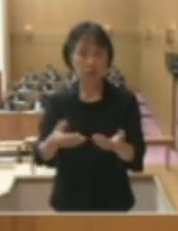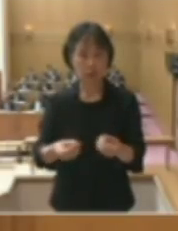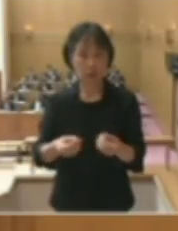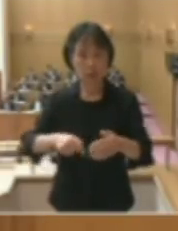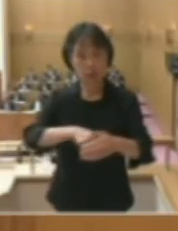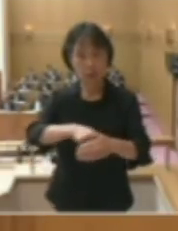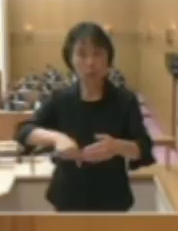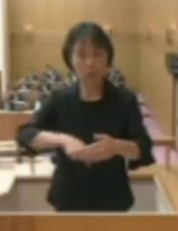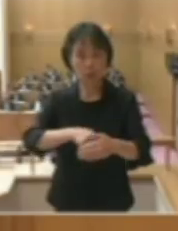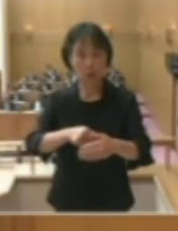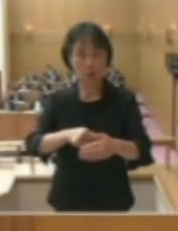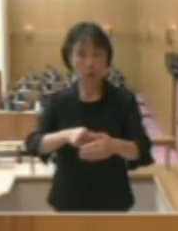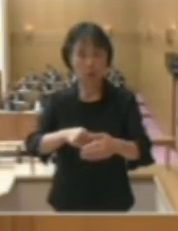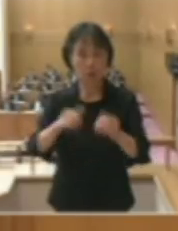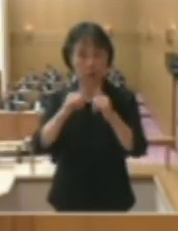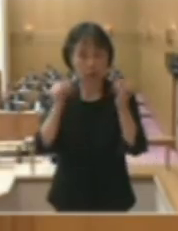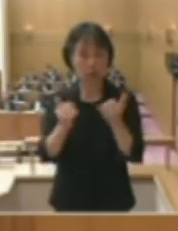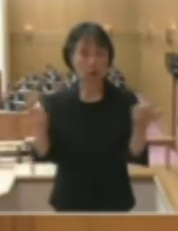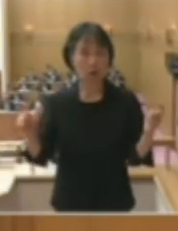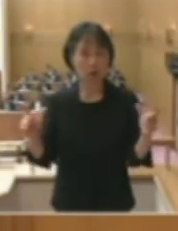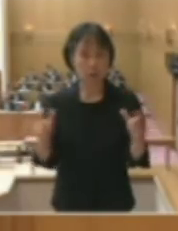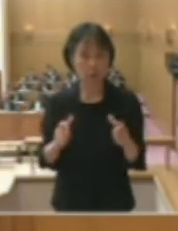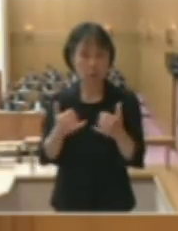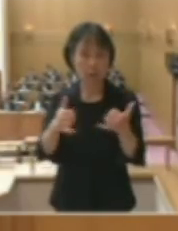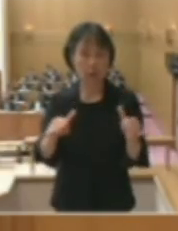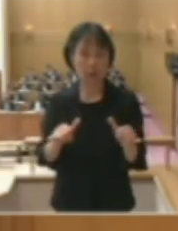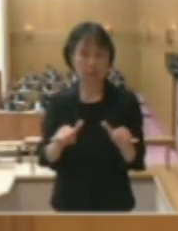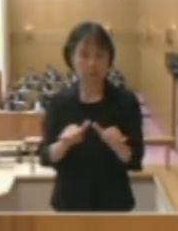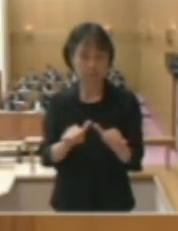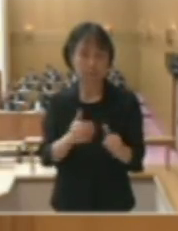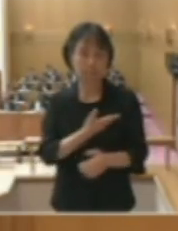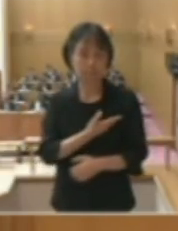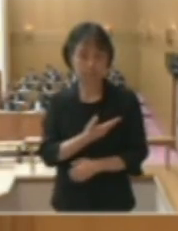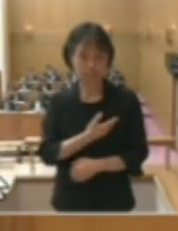ては人口減少社会は避けては通れません。